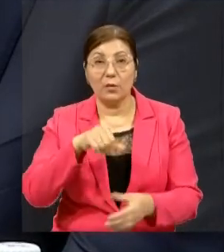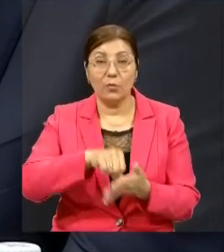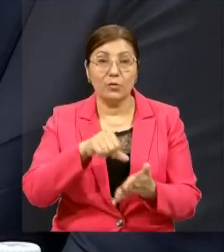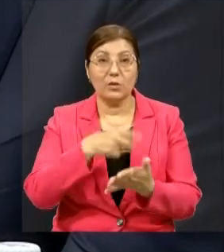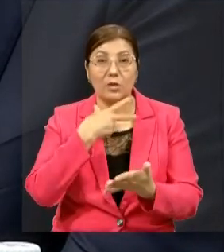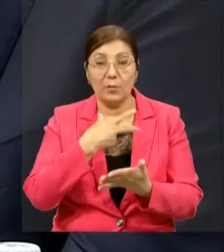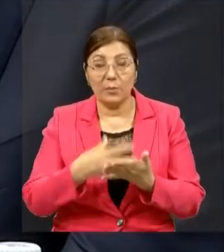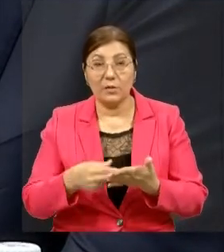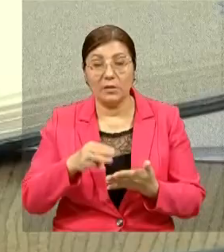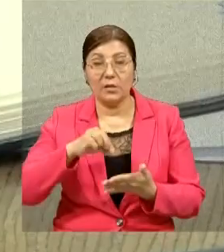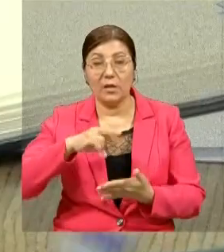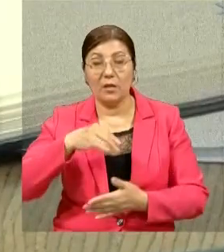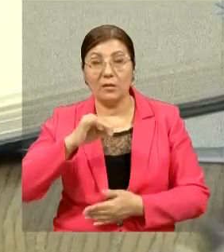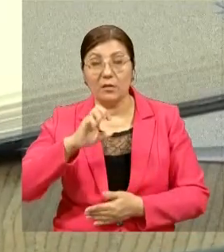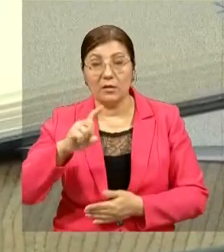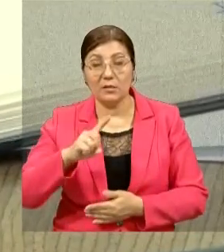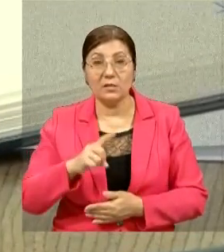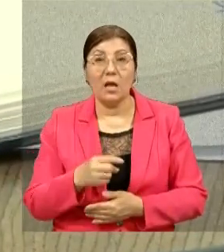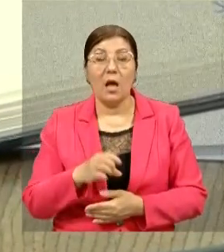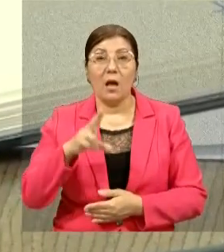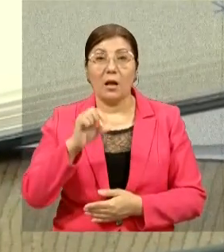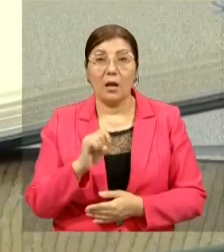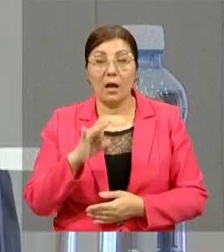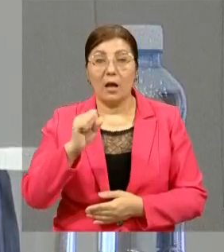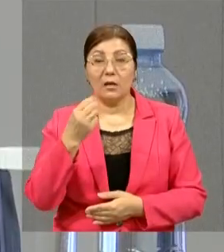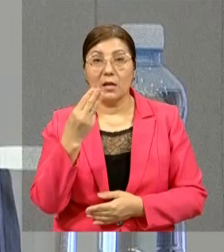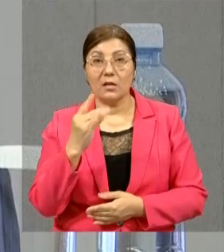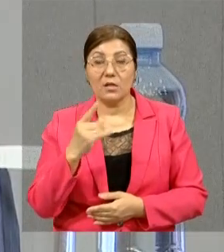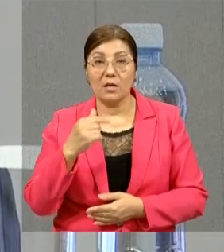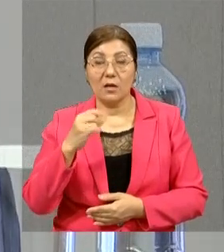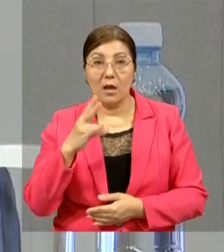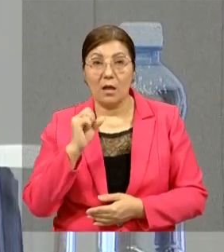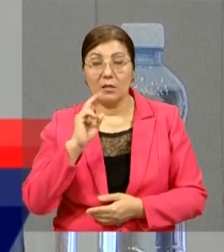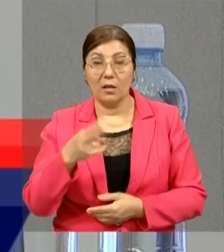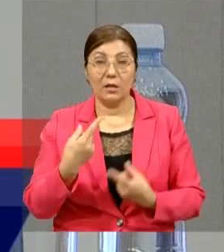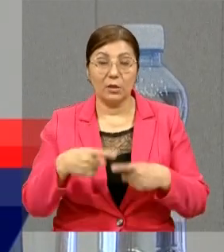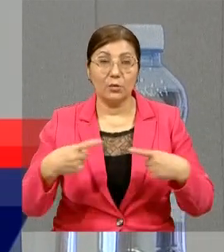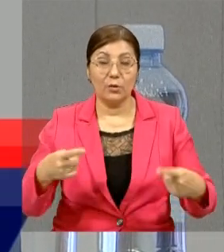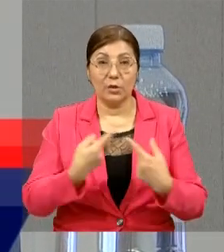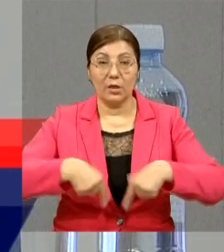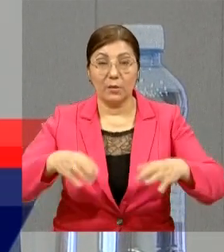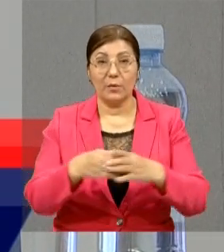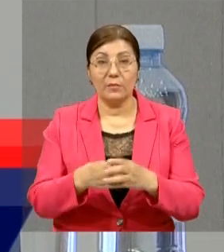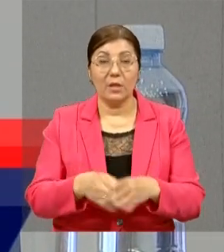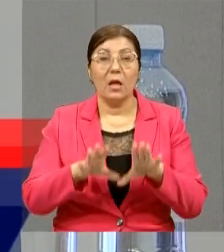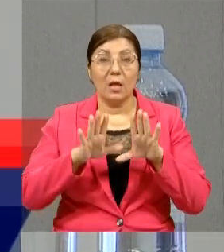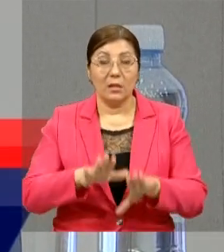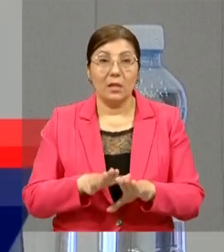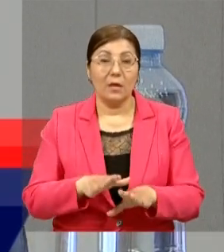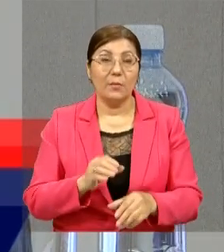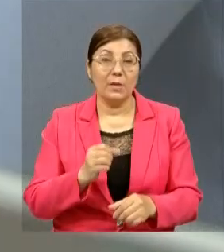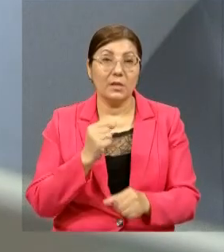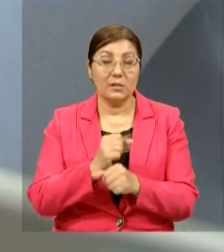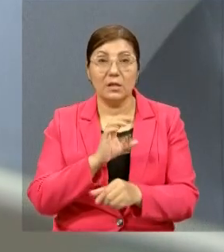закупках нро о и в этой связи для местных товаропроизводителей